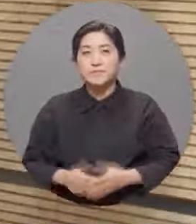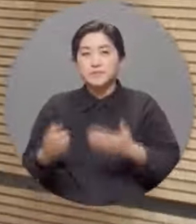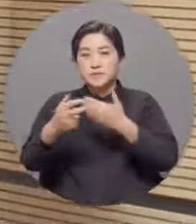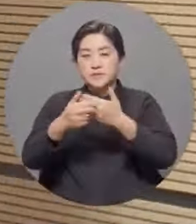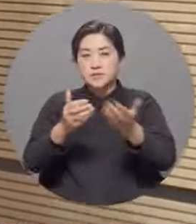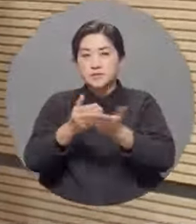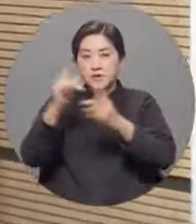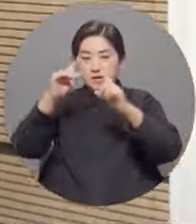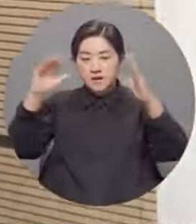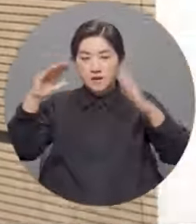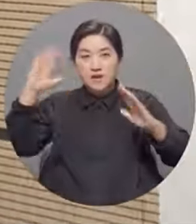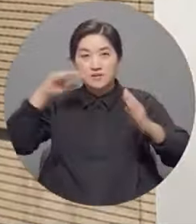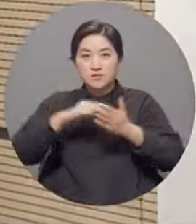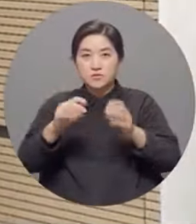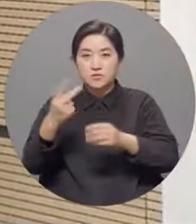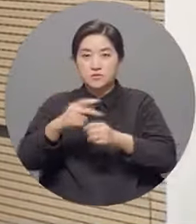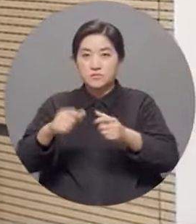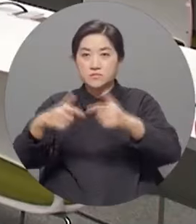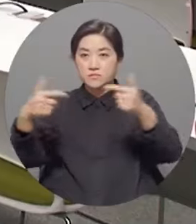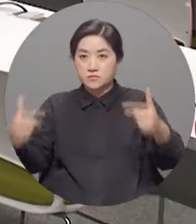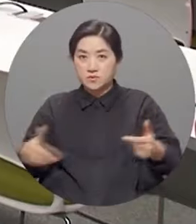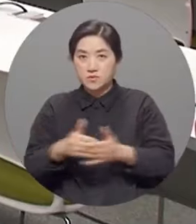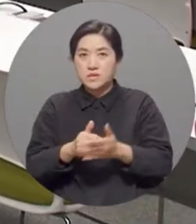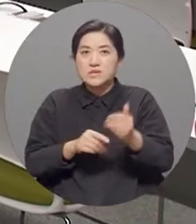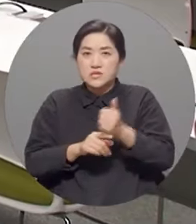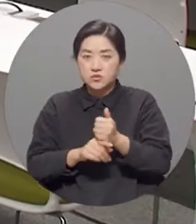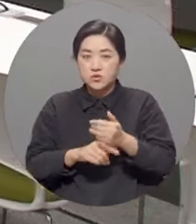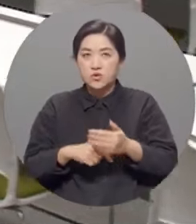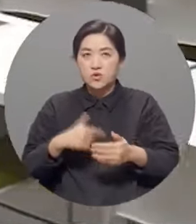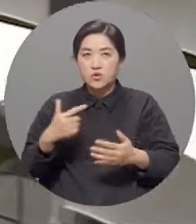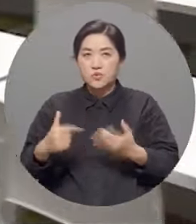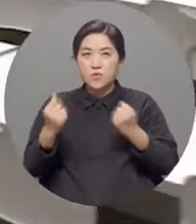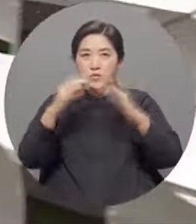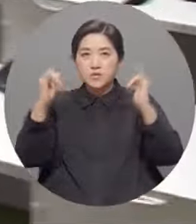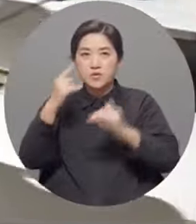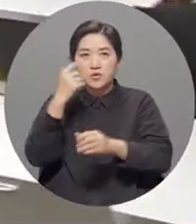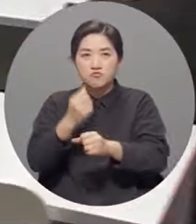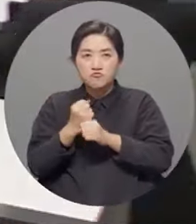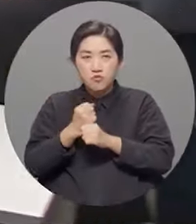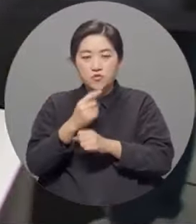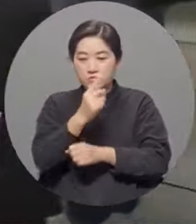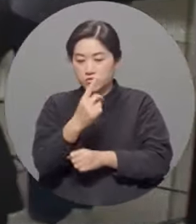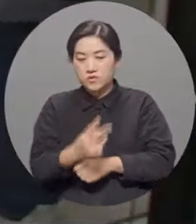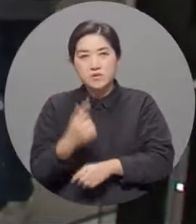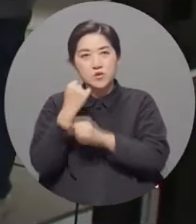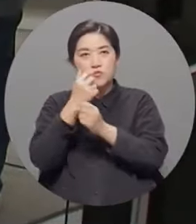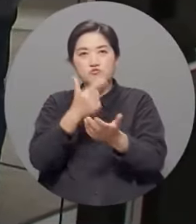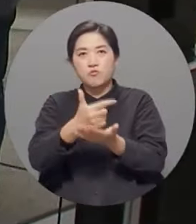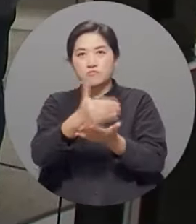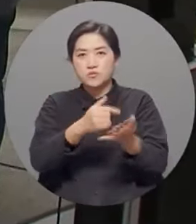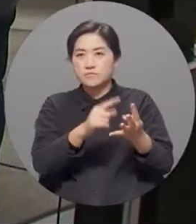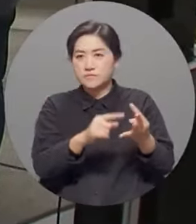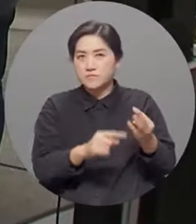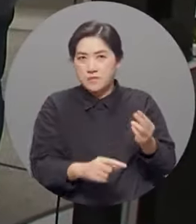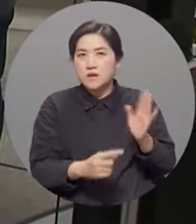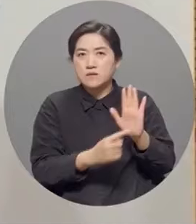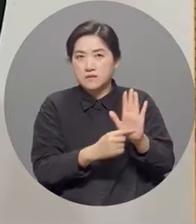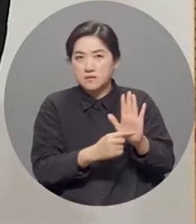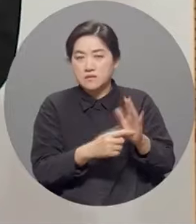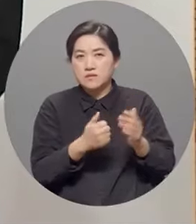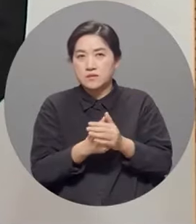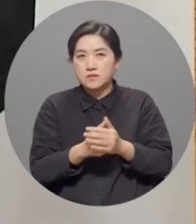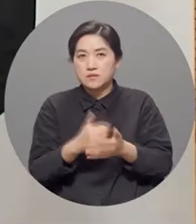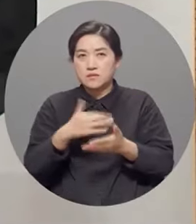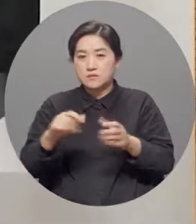의과대학 2천 명 증원. 정부는 핵심 근거로 보건사회연구원 등 3개의 연구 논문을 일일이 언급했습니다.